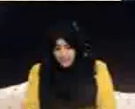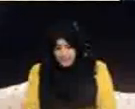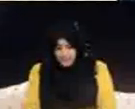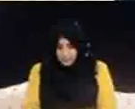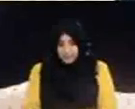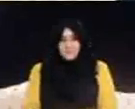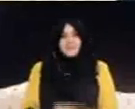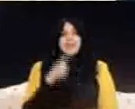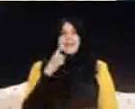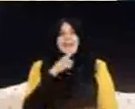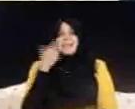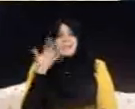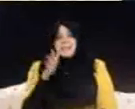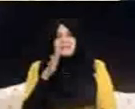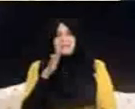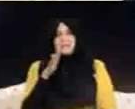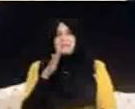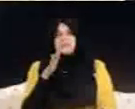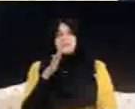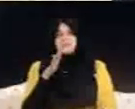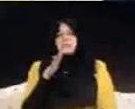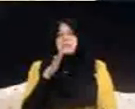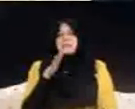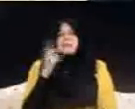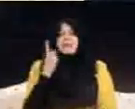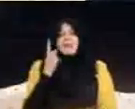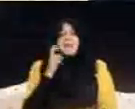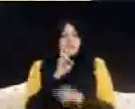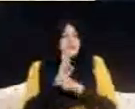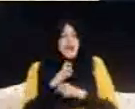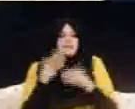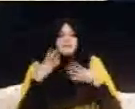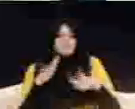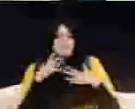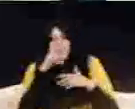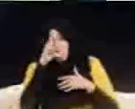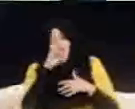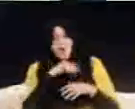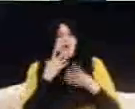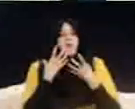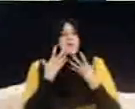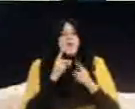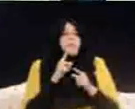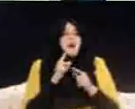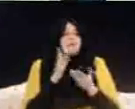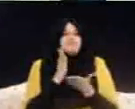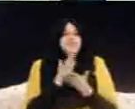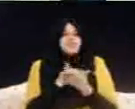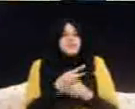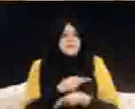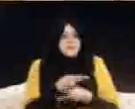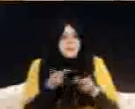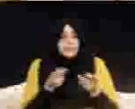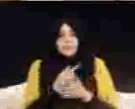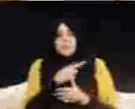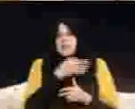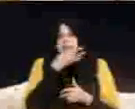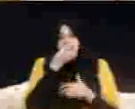الاحتفاظ بملابس الميت وعدم توزيعها والتصدق بها. والله يا أختي نصيرة،